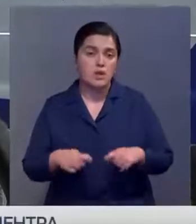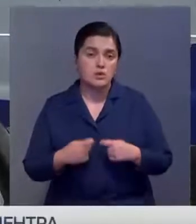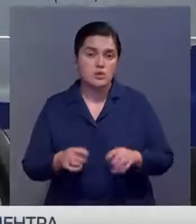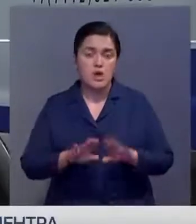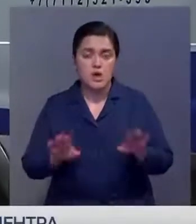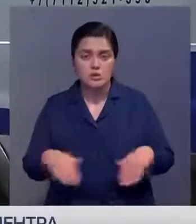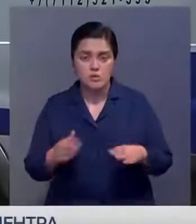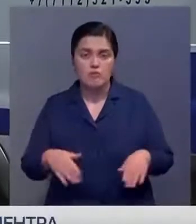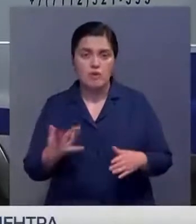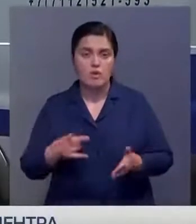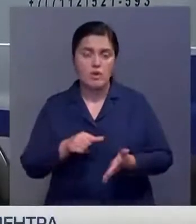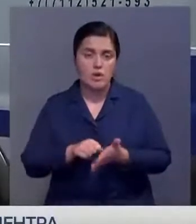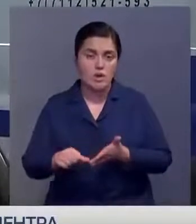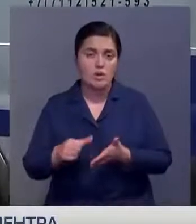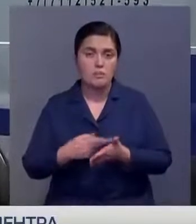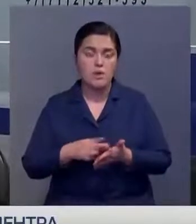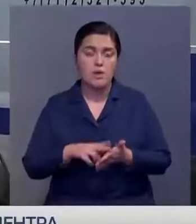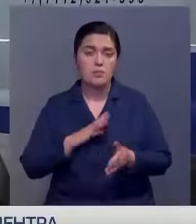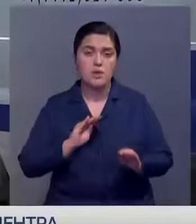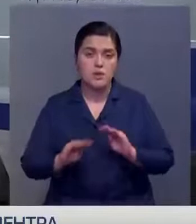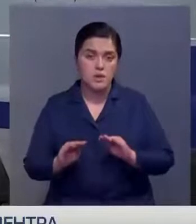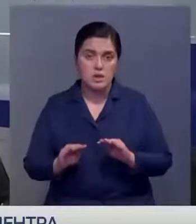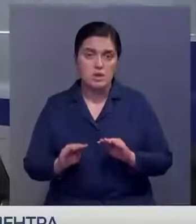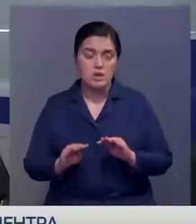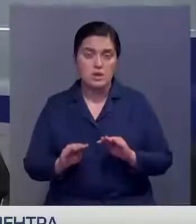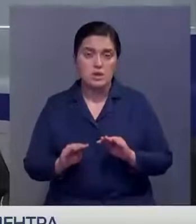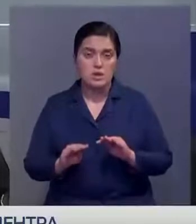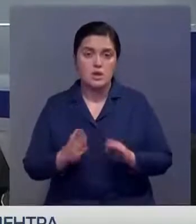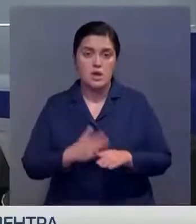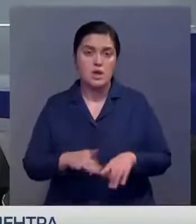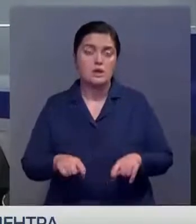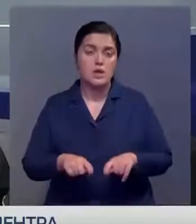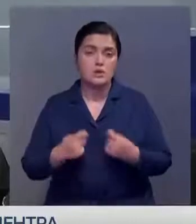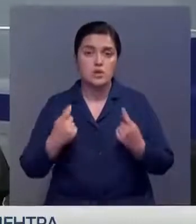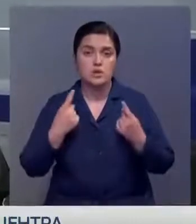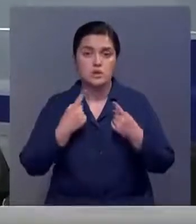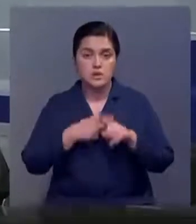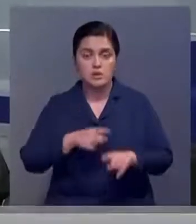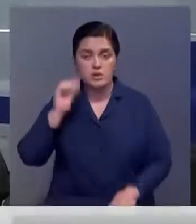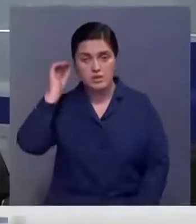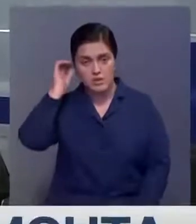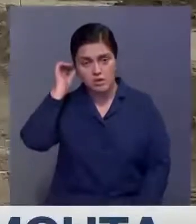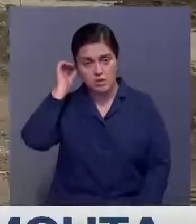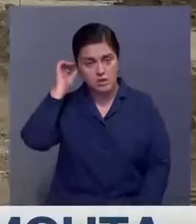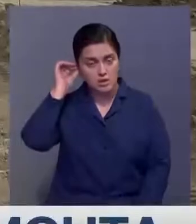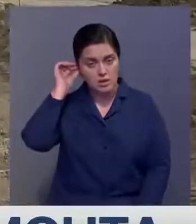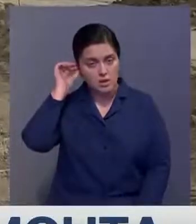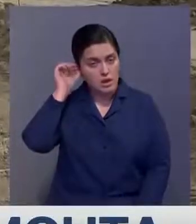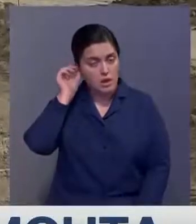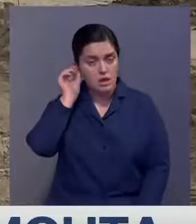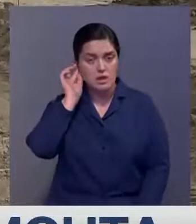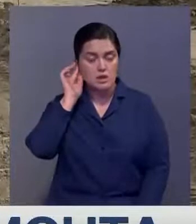отсутствие подгрунтовки при укладке асфальтобетонной смеси, что является нарушением технологии, влияет на качество. Они